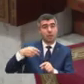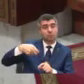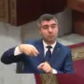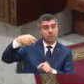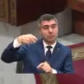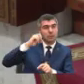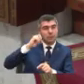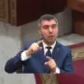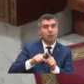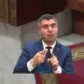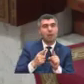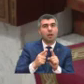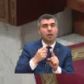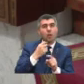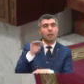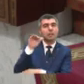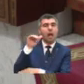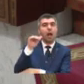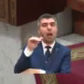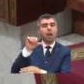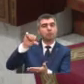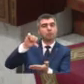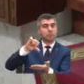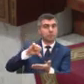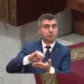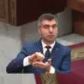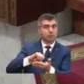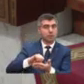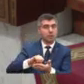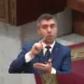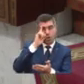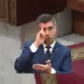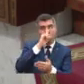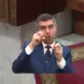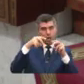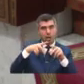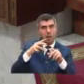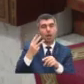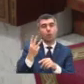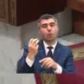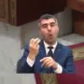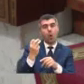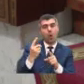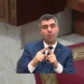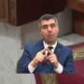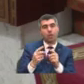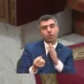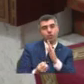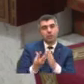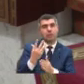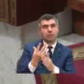سيدي افني. وفي هاد الثلاث شهور هذه ان شاء الله الوكاله غتعلن على طلب جديد